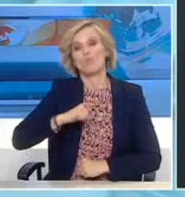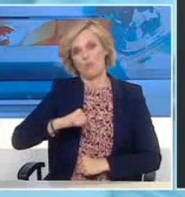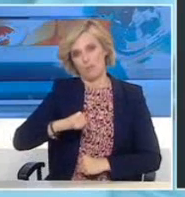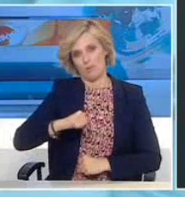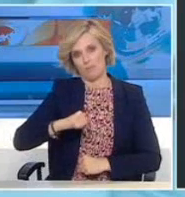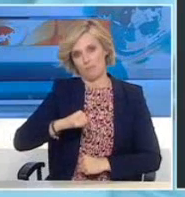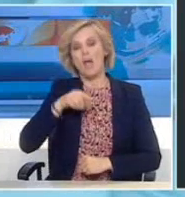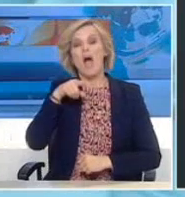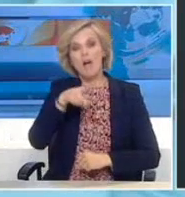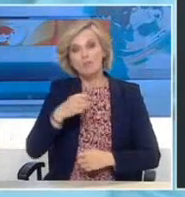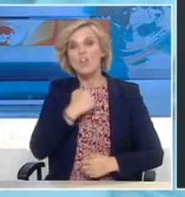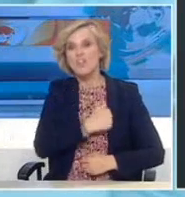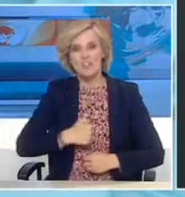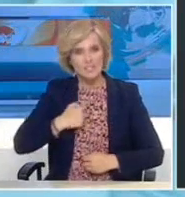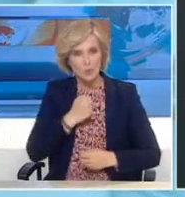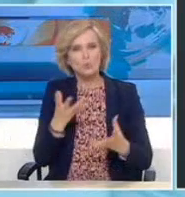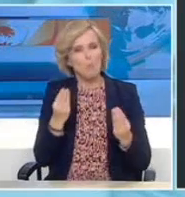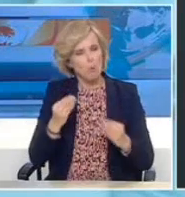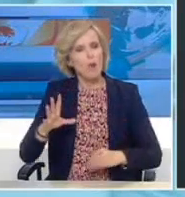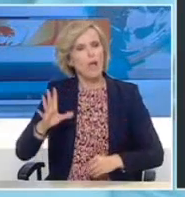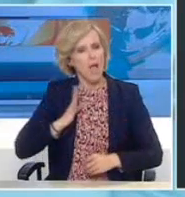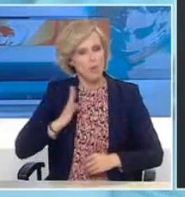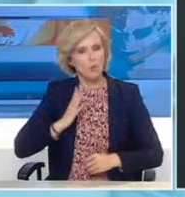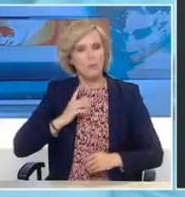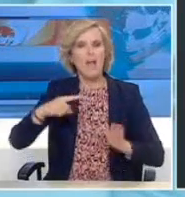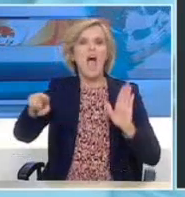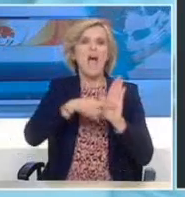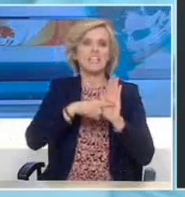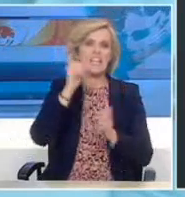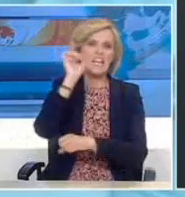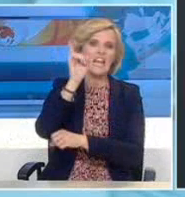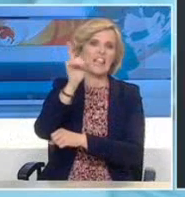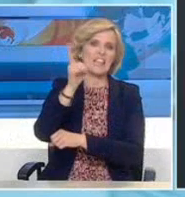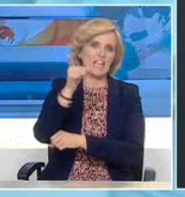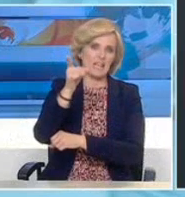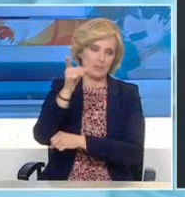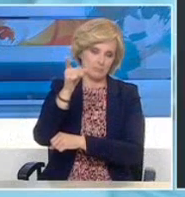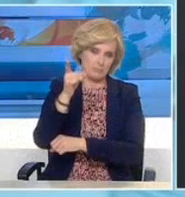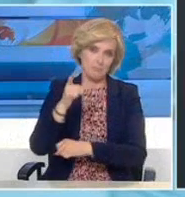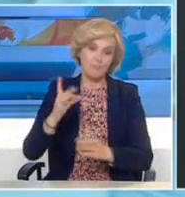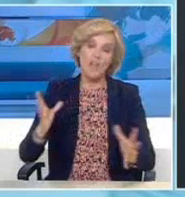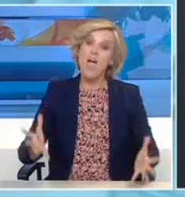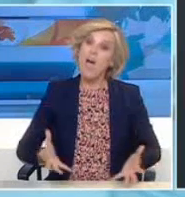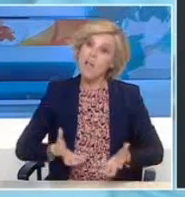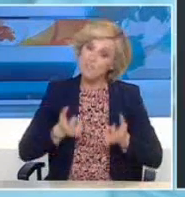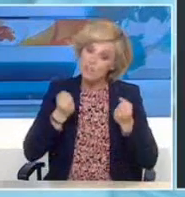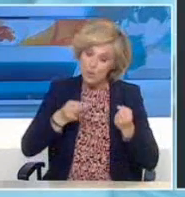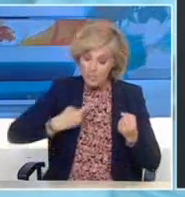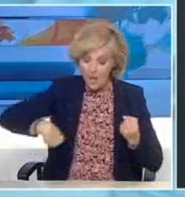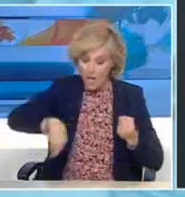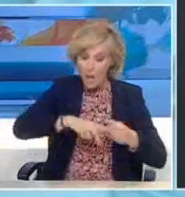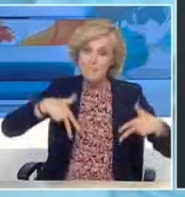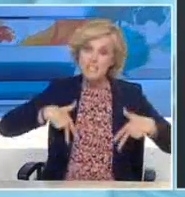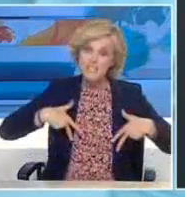έσπευσαν να κάνουν αρνητική κριτική, διαψεύστηκαν. Ευτυχώς για την κοινωνία, το κράτος έκανε αυτό